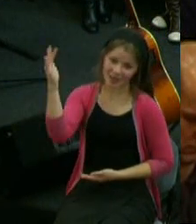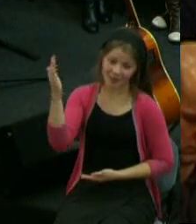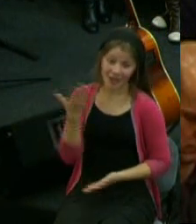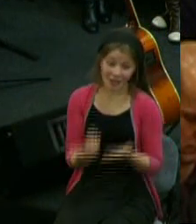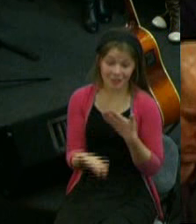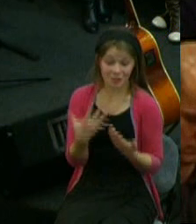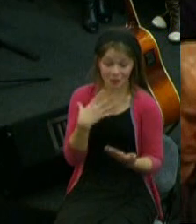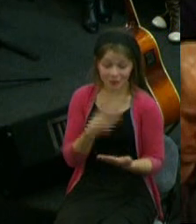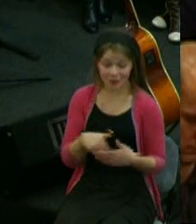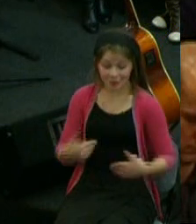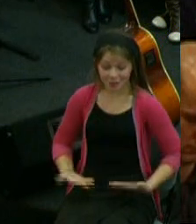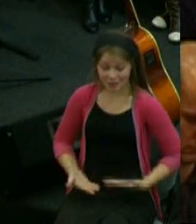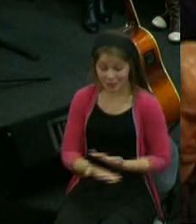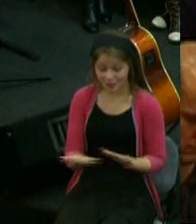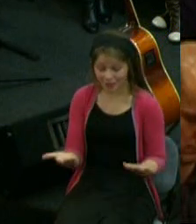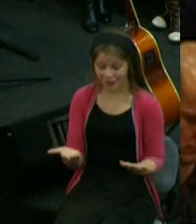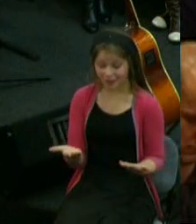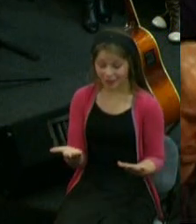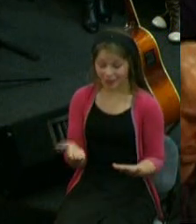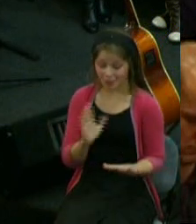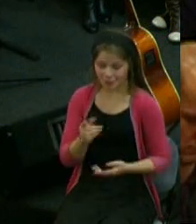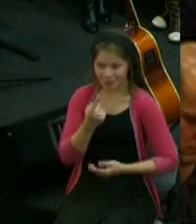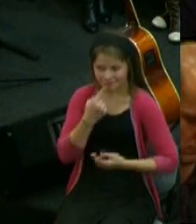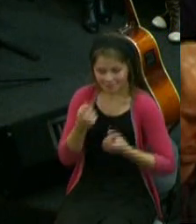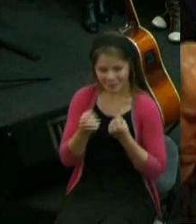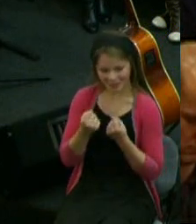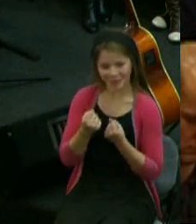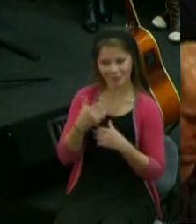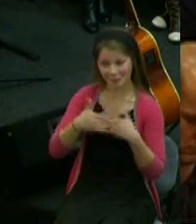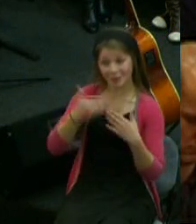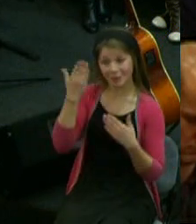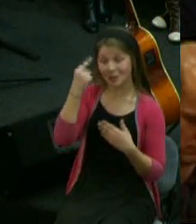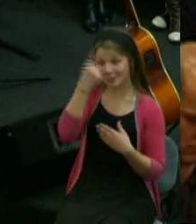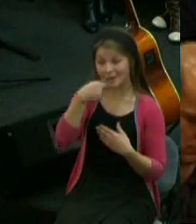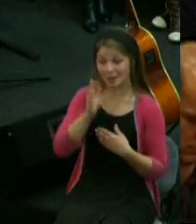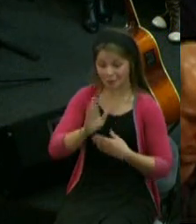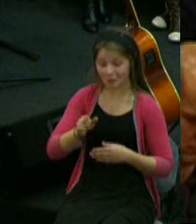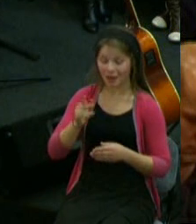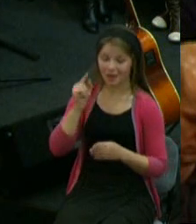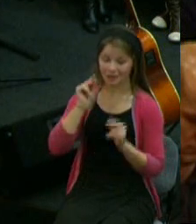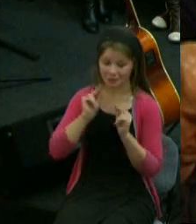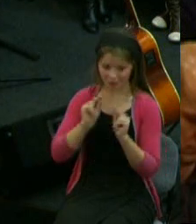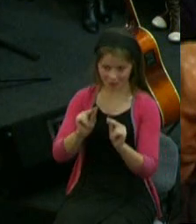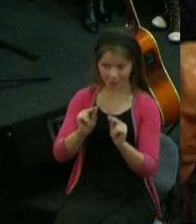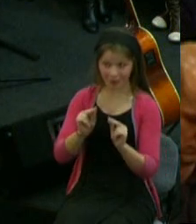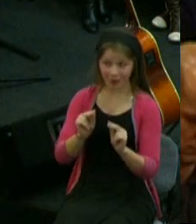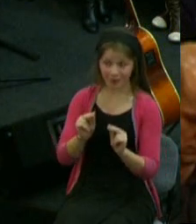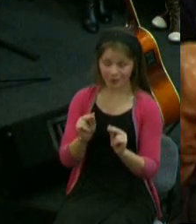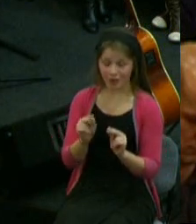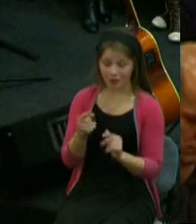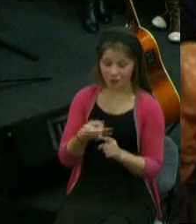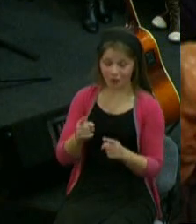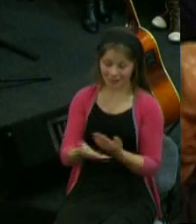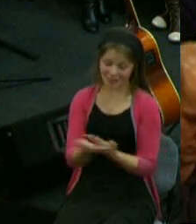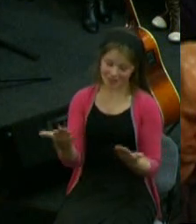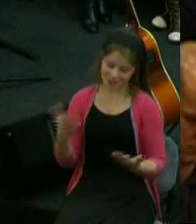небеса. Якщо в своєму житті ми залишимося твердими перед Божим лицем, будемо вірними для Нього, нас чекають